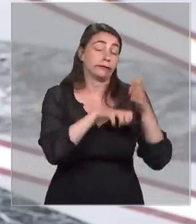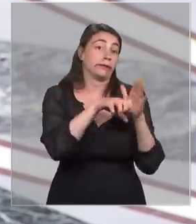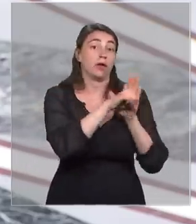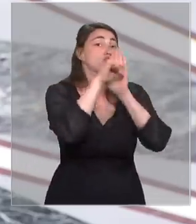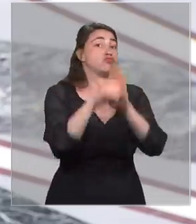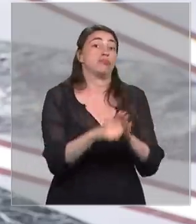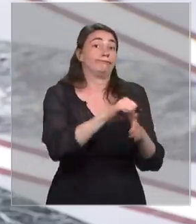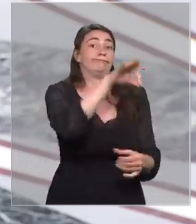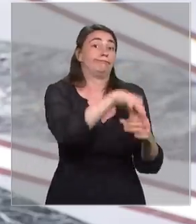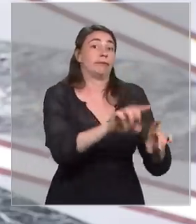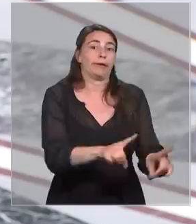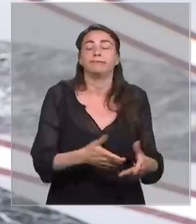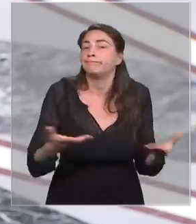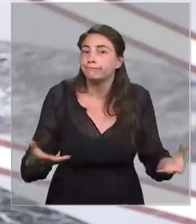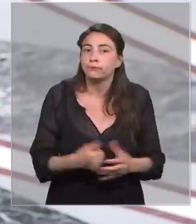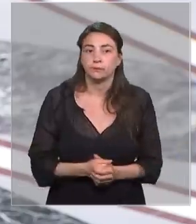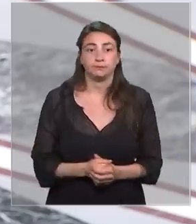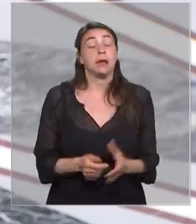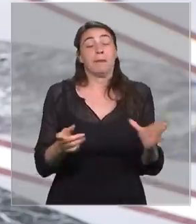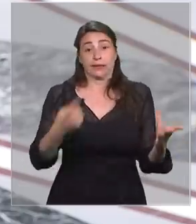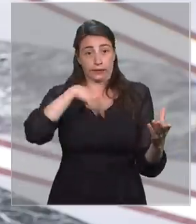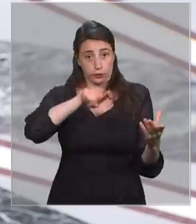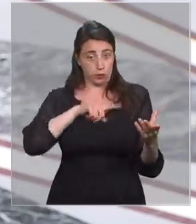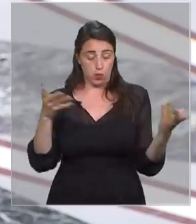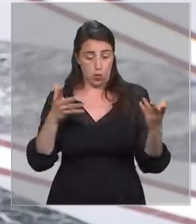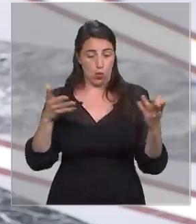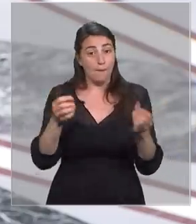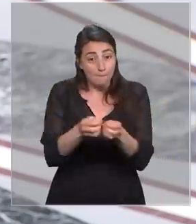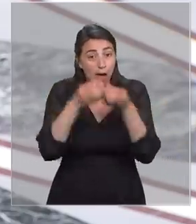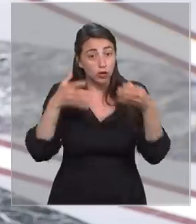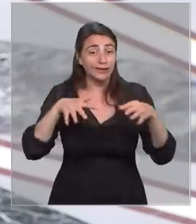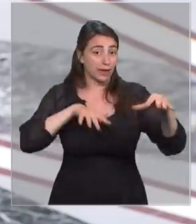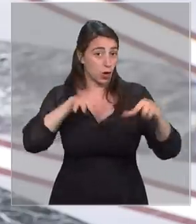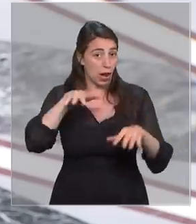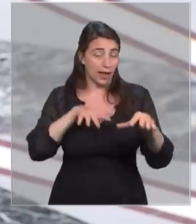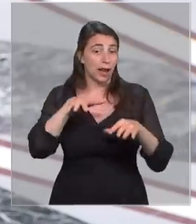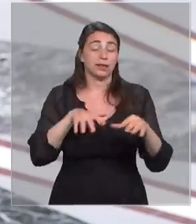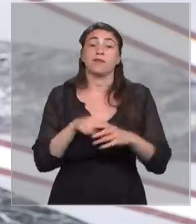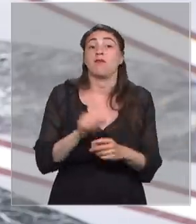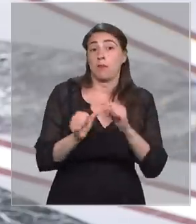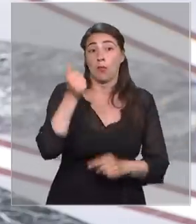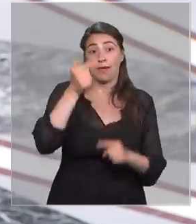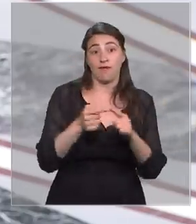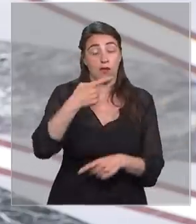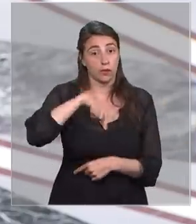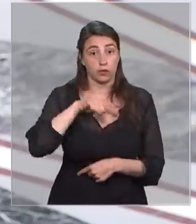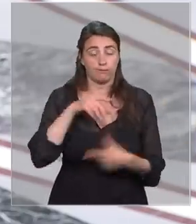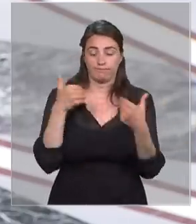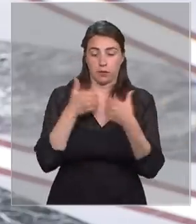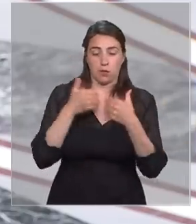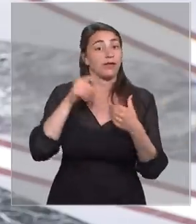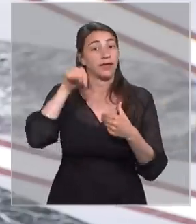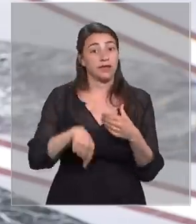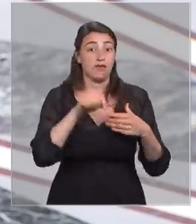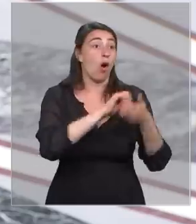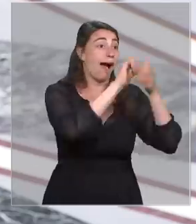des Français qui nous ont confié une majorité relative que nous demandait pour la première fois depuis des années, des décennies, de chercher systématiquement des accords avec la